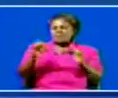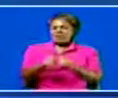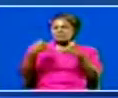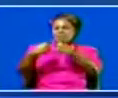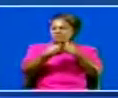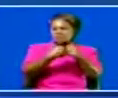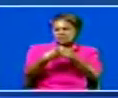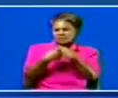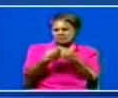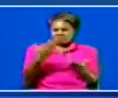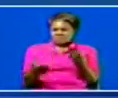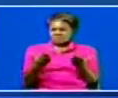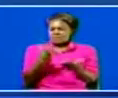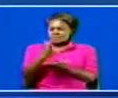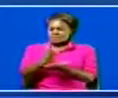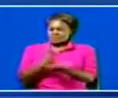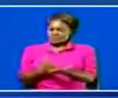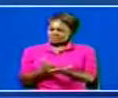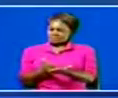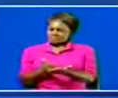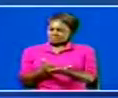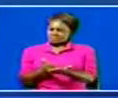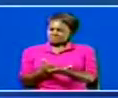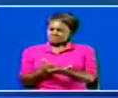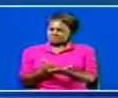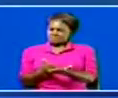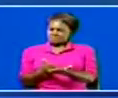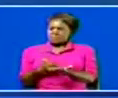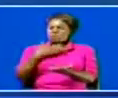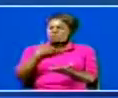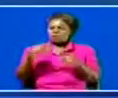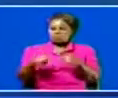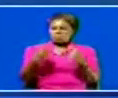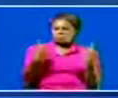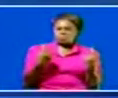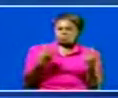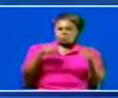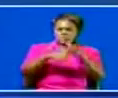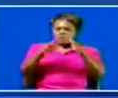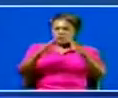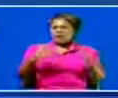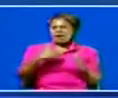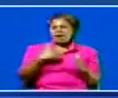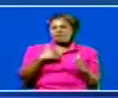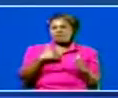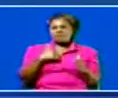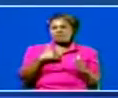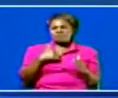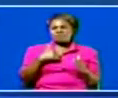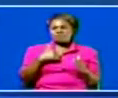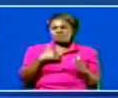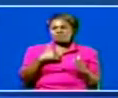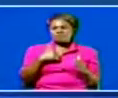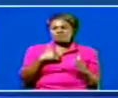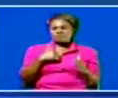changamoto ambazo labda unakuta wengine labda wanaishilizia kuleta ugomvi katika nyumba. Siku hizi kuna hizi zinajulikana kwa kimombo